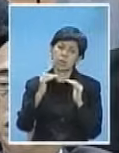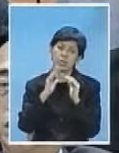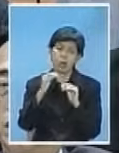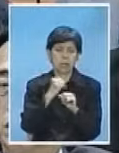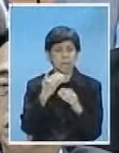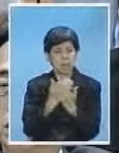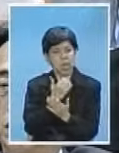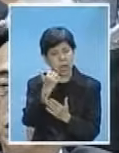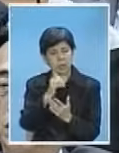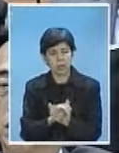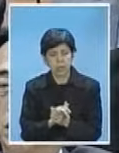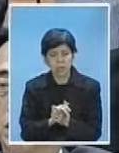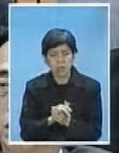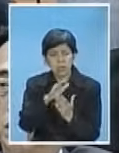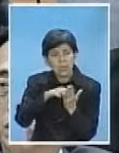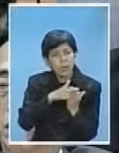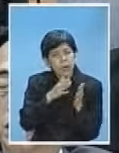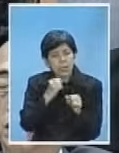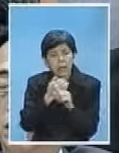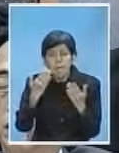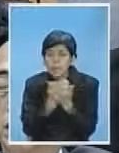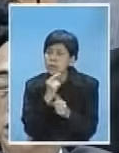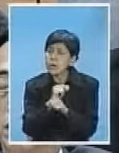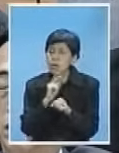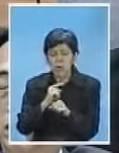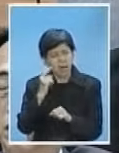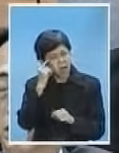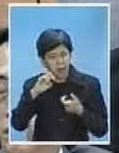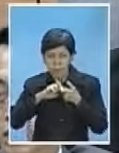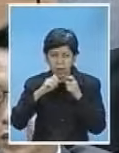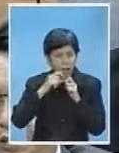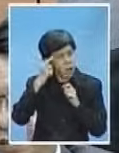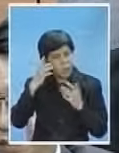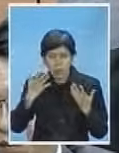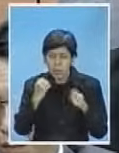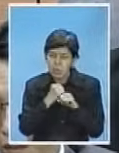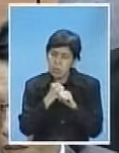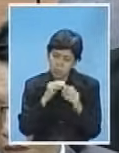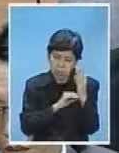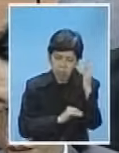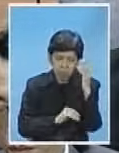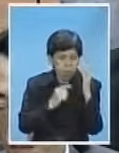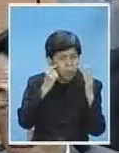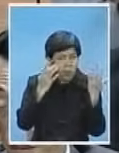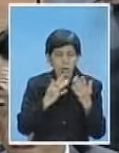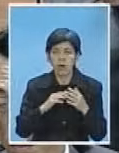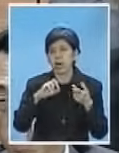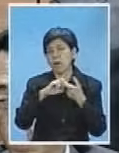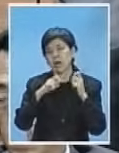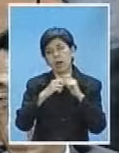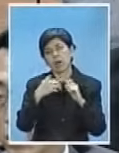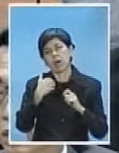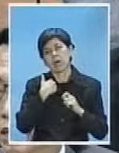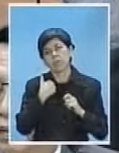ลที่จะเปลี่ยนแต่การเปลี่ยนนโยบายโดยมาจากพื้นฐานที่ไม่เข้าใจปัญหาประวัติศาสตร์ของพื้นที่มันทำให้เป็นปัญ